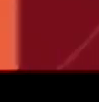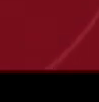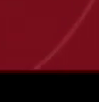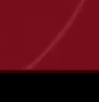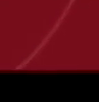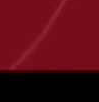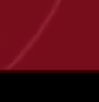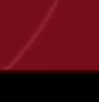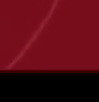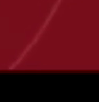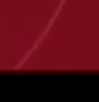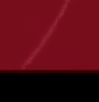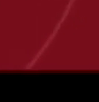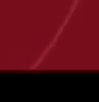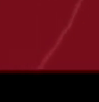Дякую.